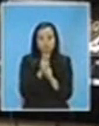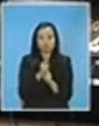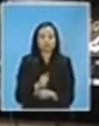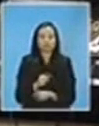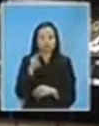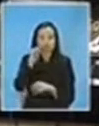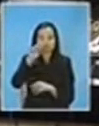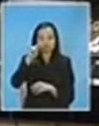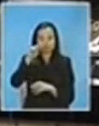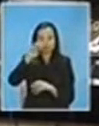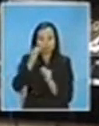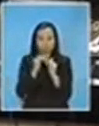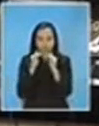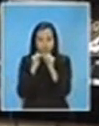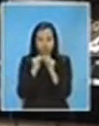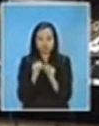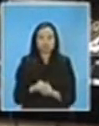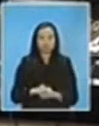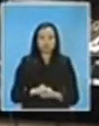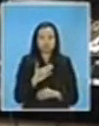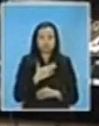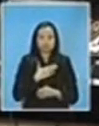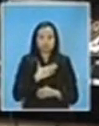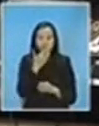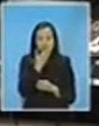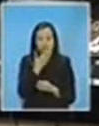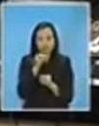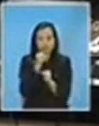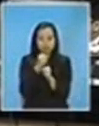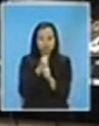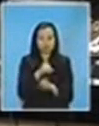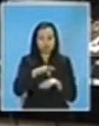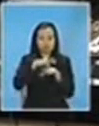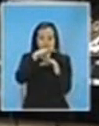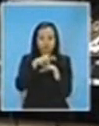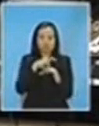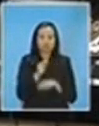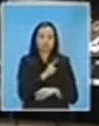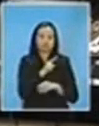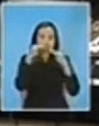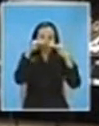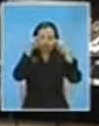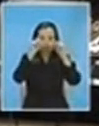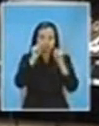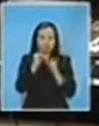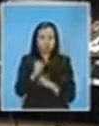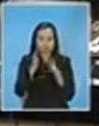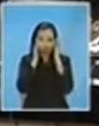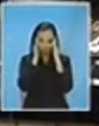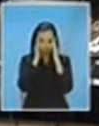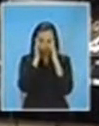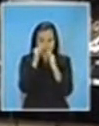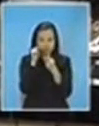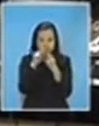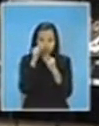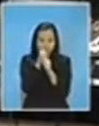ค่ะดิฉันขอยืนยันว่าตลอดระยะเวลาที่ดำรงตำแหน่งนายกรัฐมนตรีดิฉันมีความมุ่งมั่นทุ่มเ